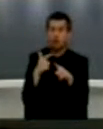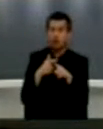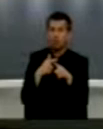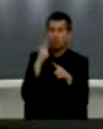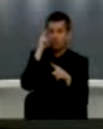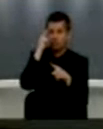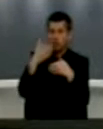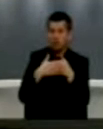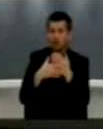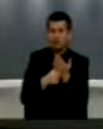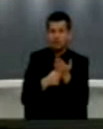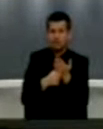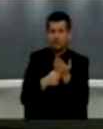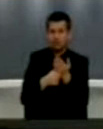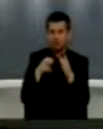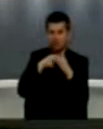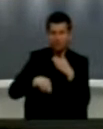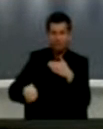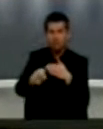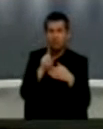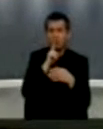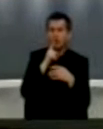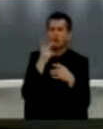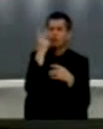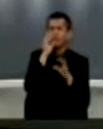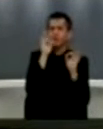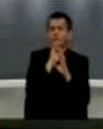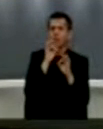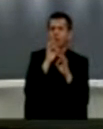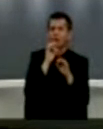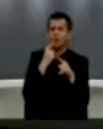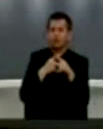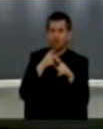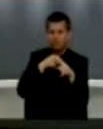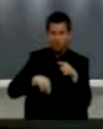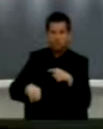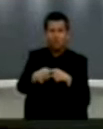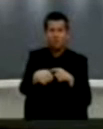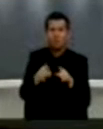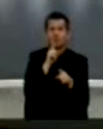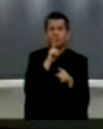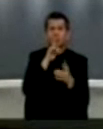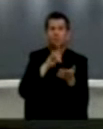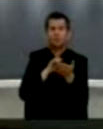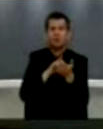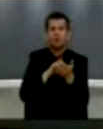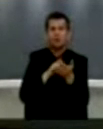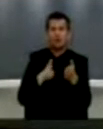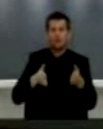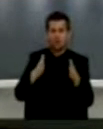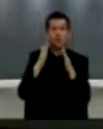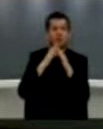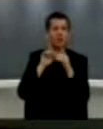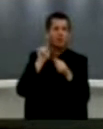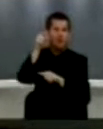logjike që stacioni tjetë afër në nënkalimit, po është komplete pa logjikshme që edhe në nënkalimi, edhe stacioni ndodhen midis orave, larkë për